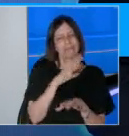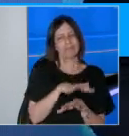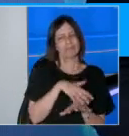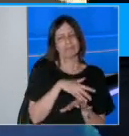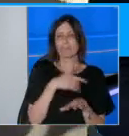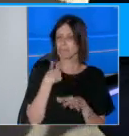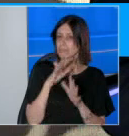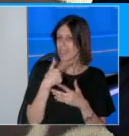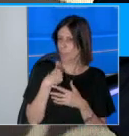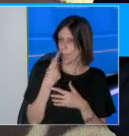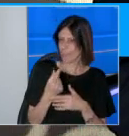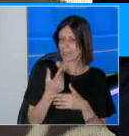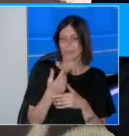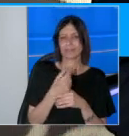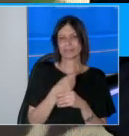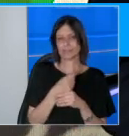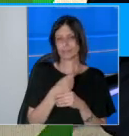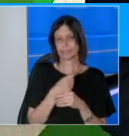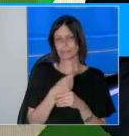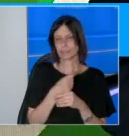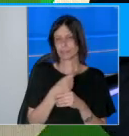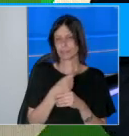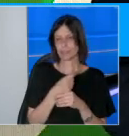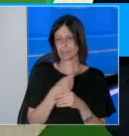מה אני אומר? כן.